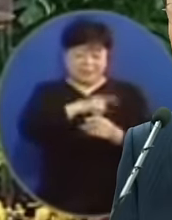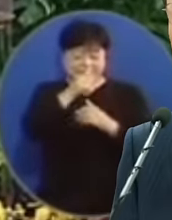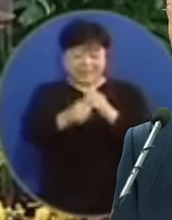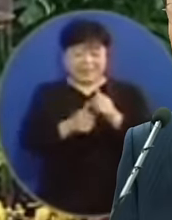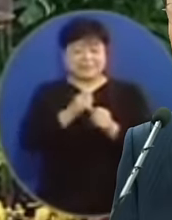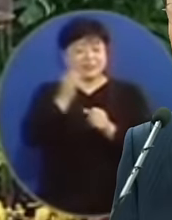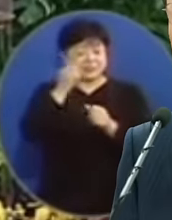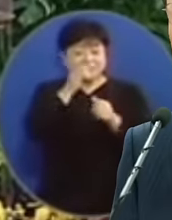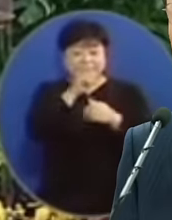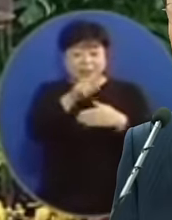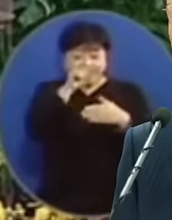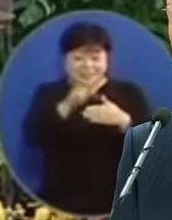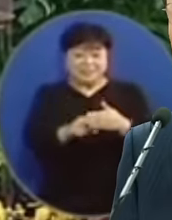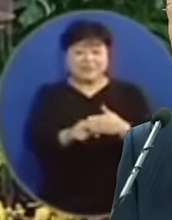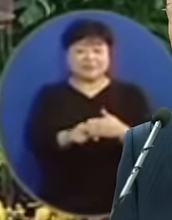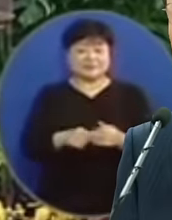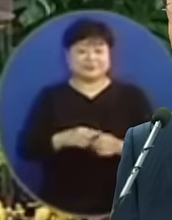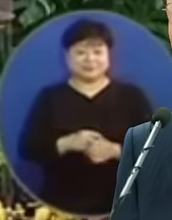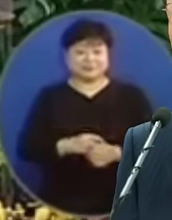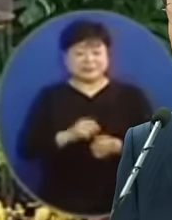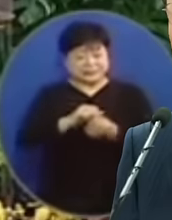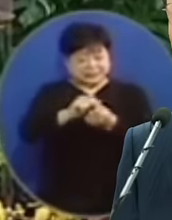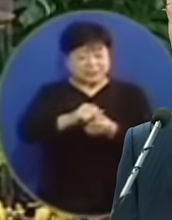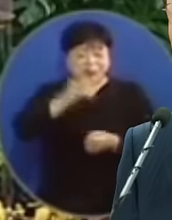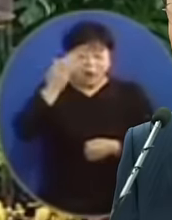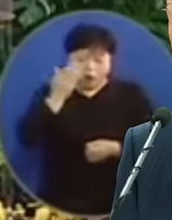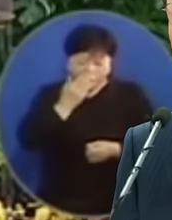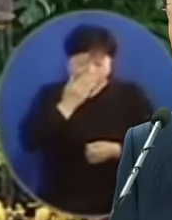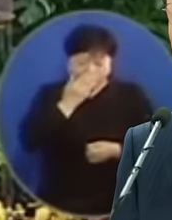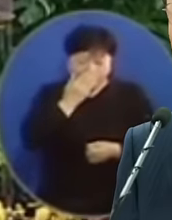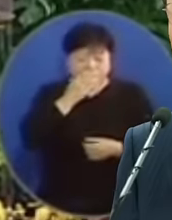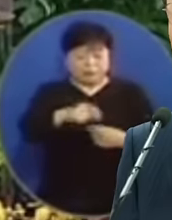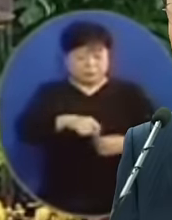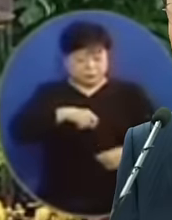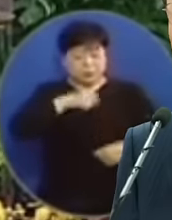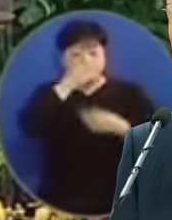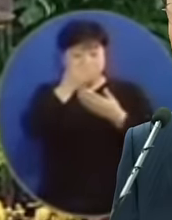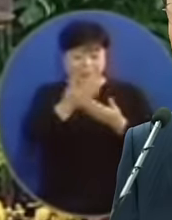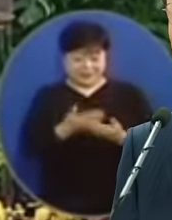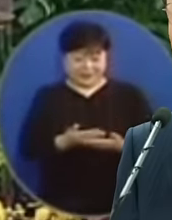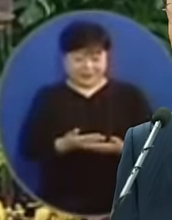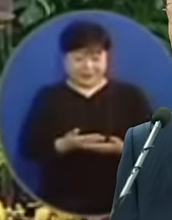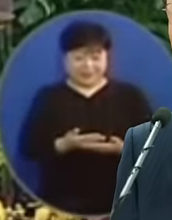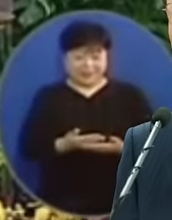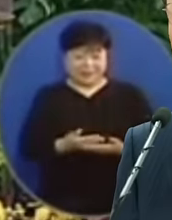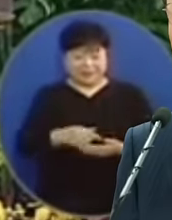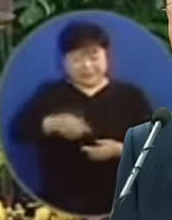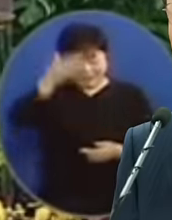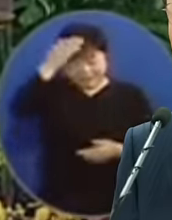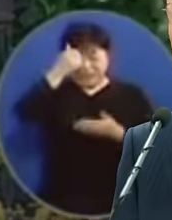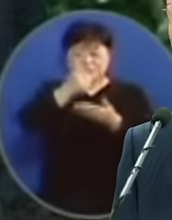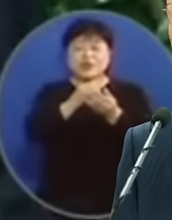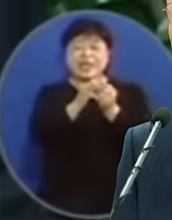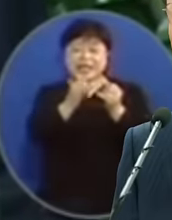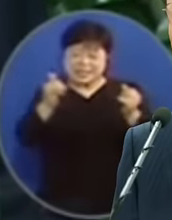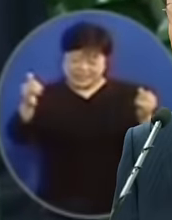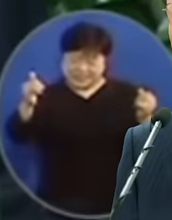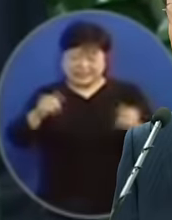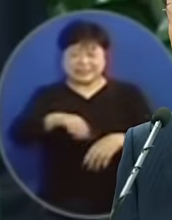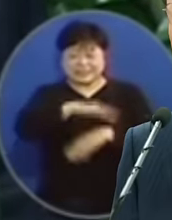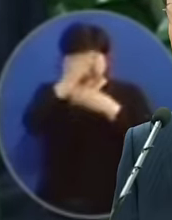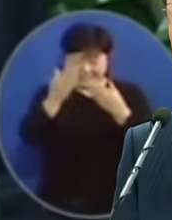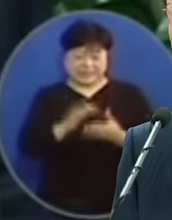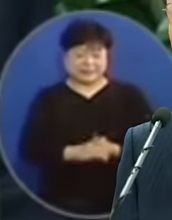하나님의 성령 안에서 시선과 거룩함과 의롭다 하심을 받았느니라. 우리는 다 옛날의 죄인입니다. 죄인 아닌 사람 누가